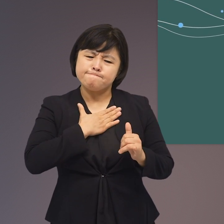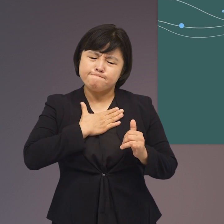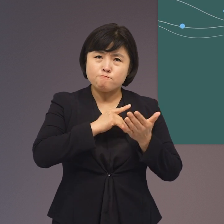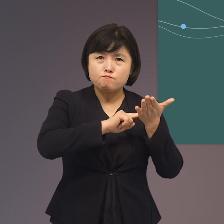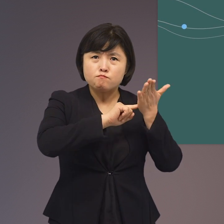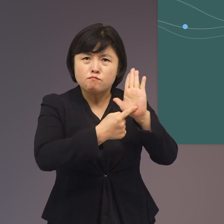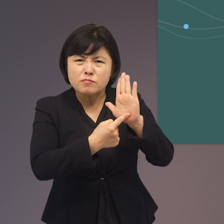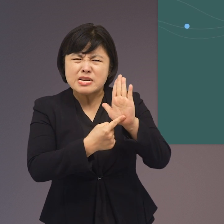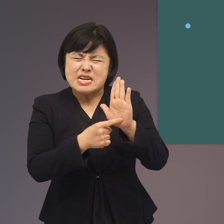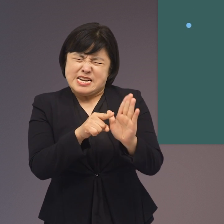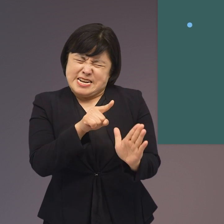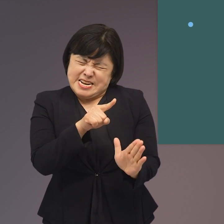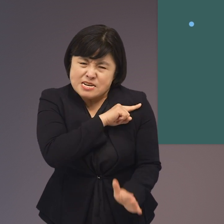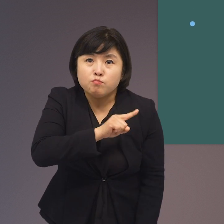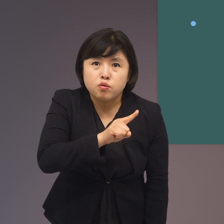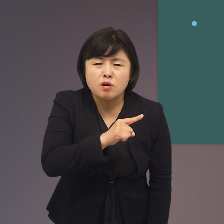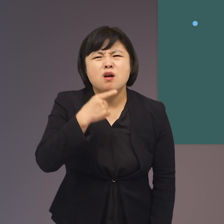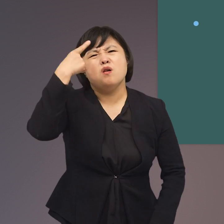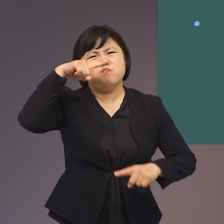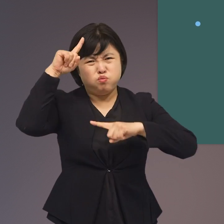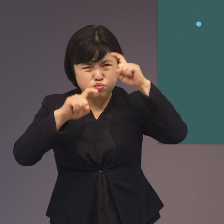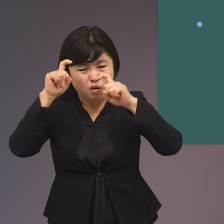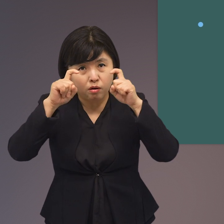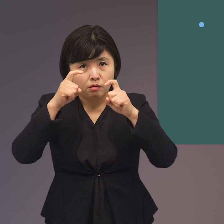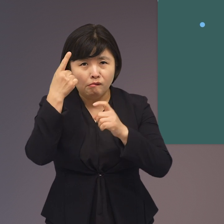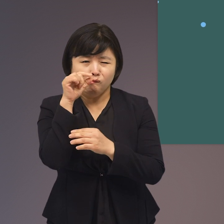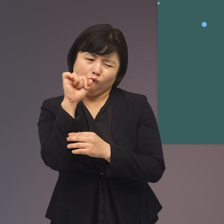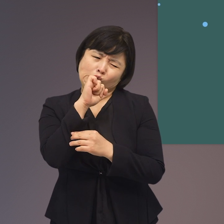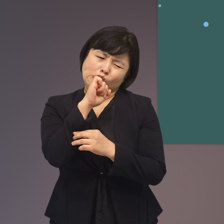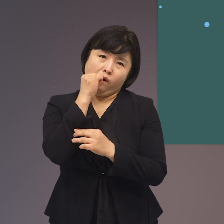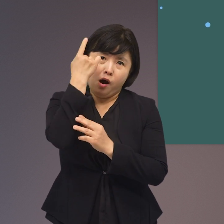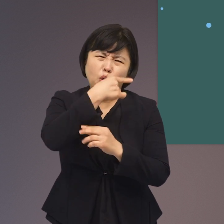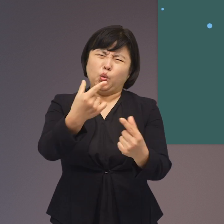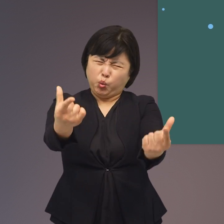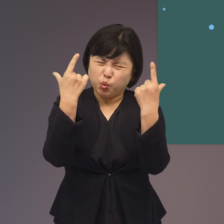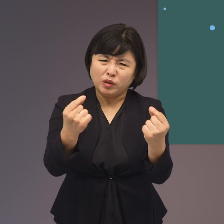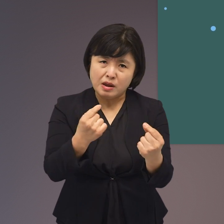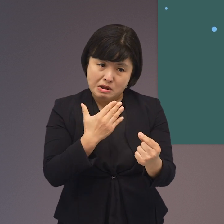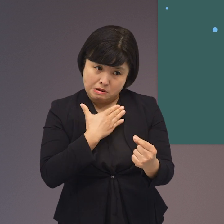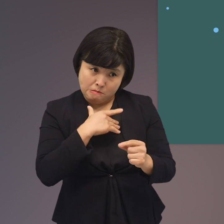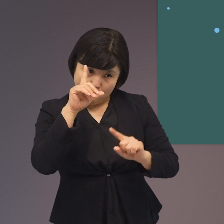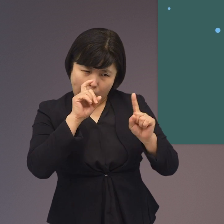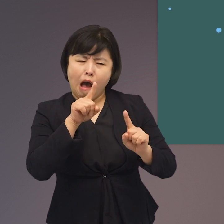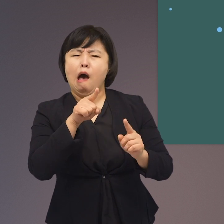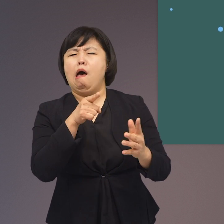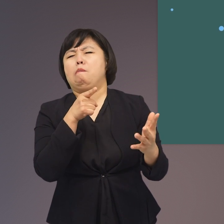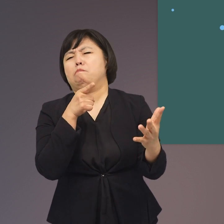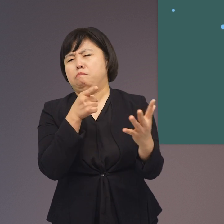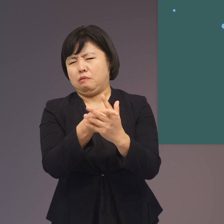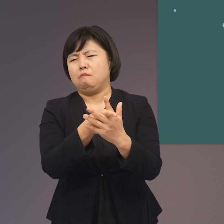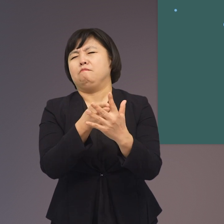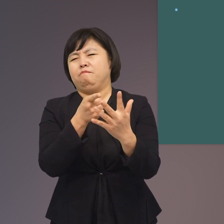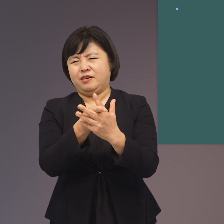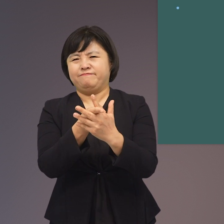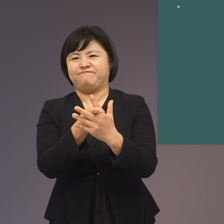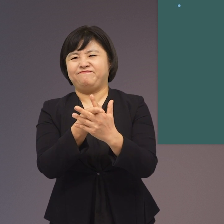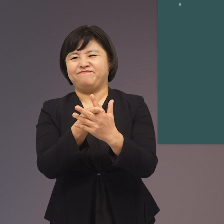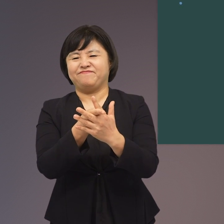사람의 감정이 가장 먼저 드러나는 얼굴. 라오콘의 얼굴은 감정의 표현 그